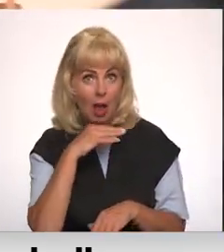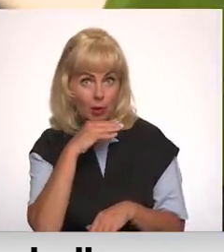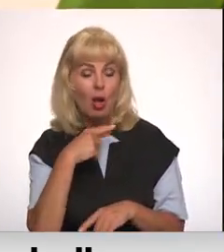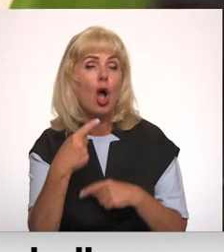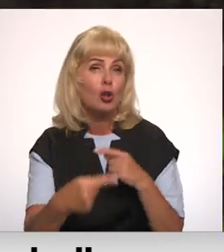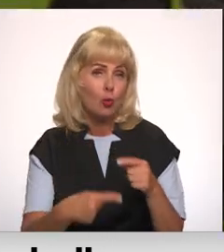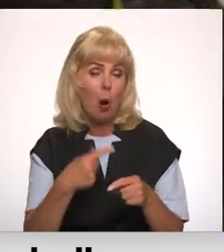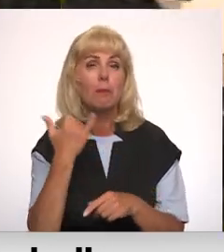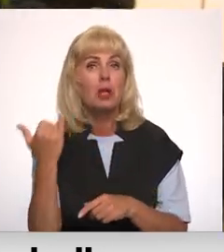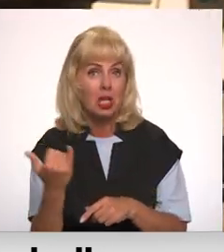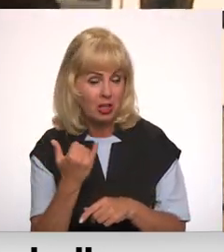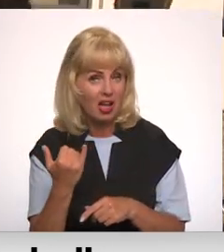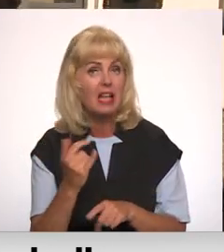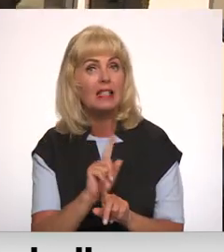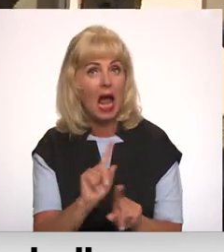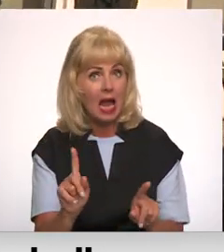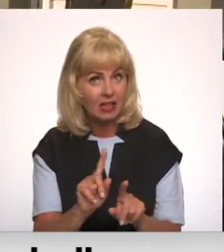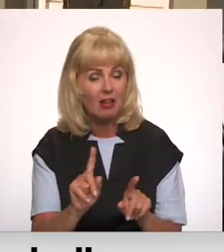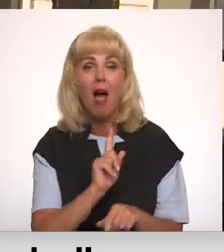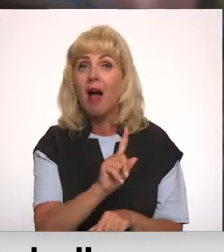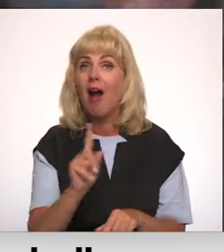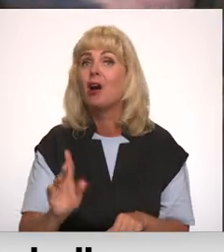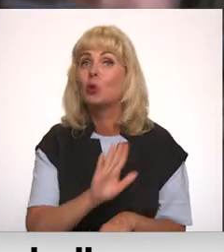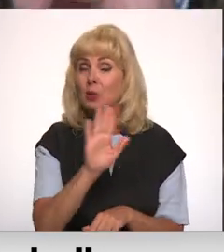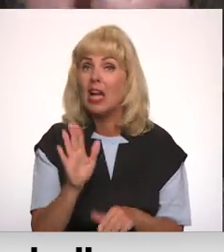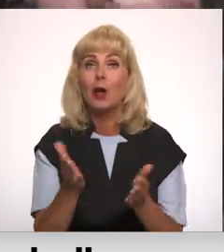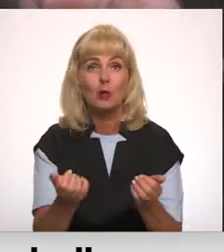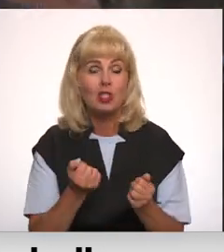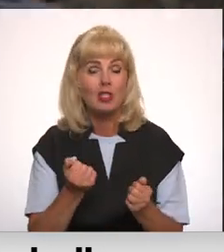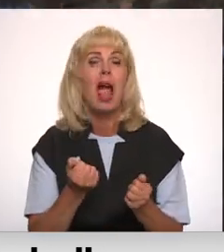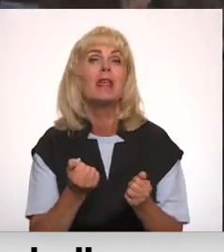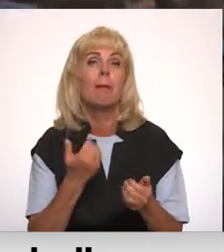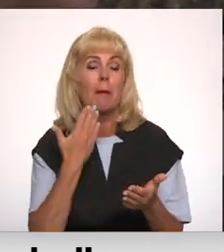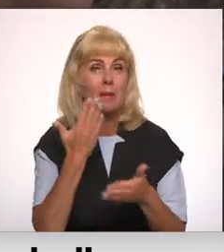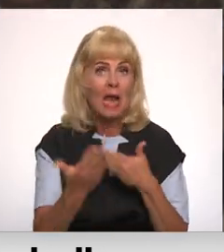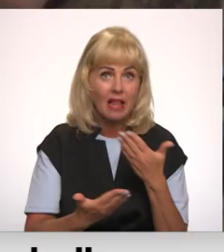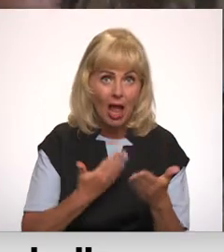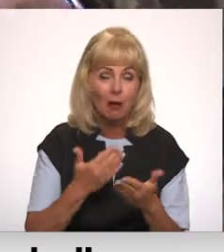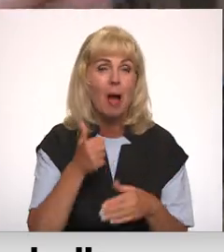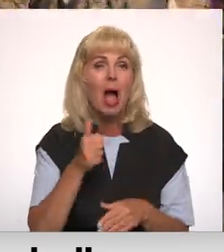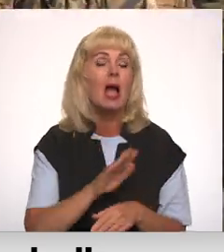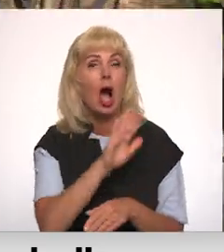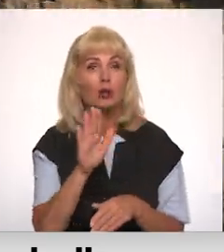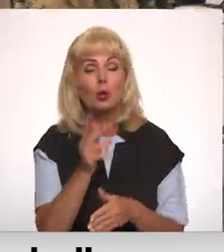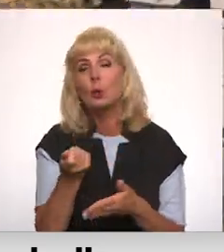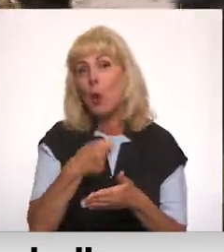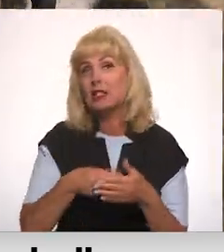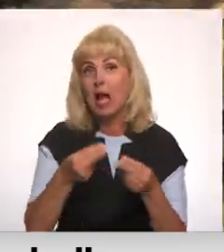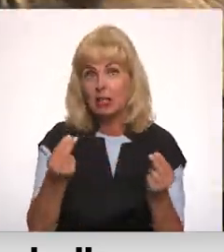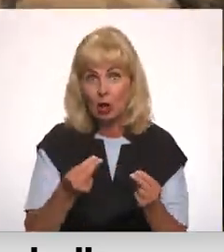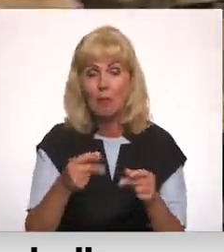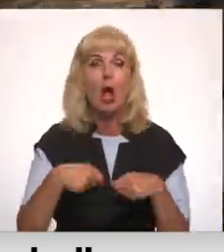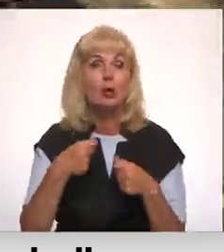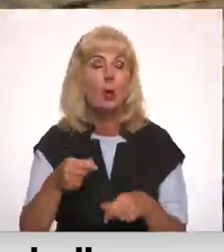joprojām interesi tiek izrādīti, un mēs katru dienu saņemam jaunus pieteikumus, katru dienu gandrīz tiek noslēgti jauni līgumi un tiek doti